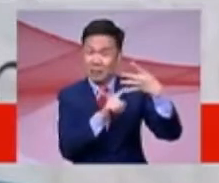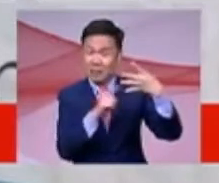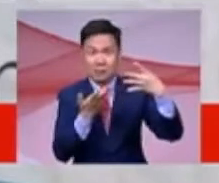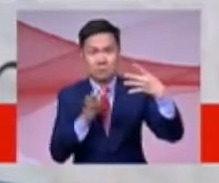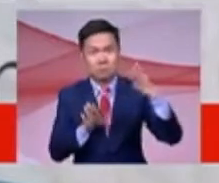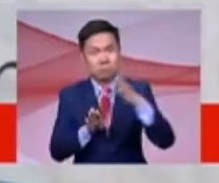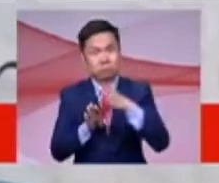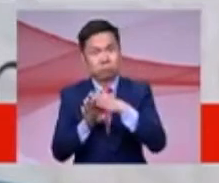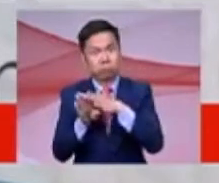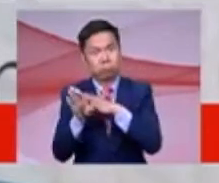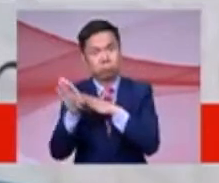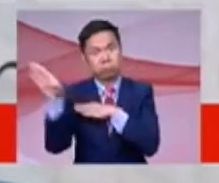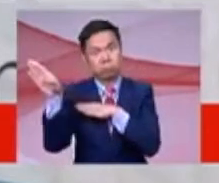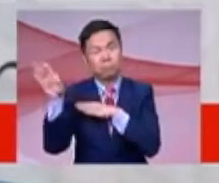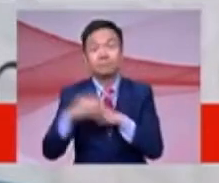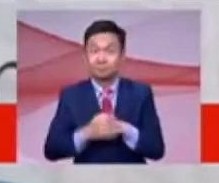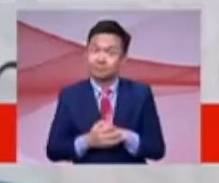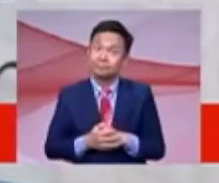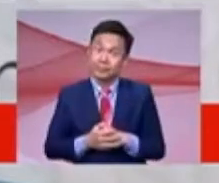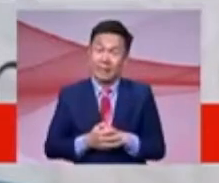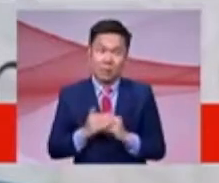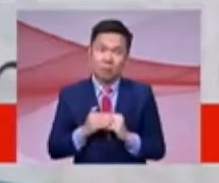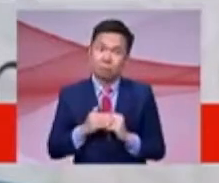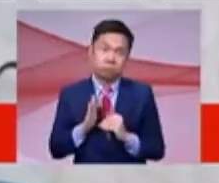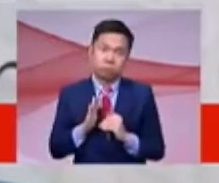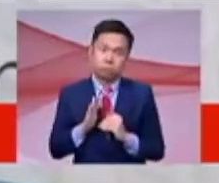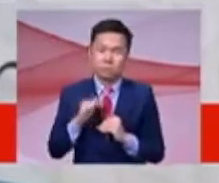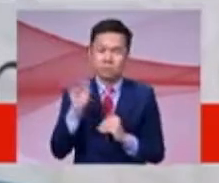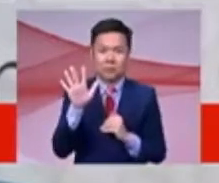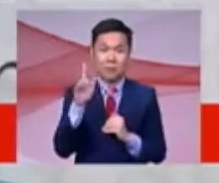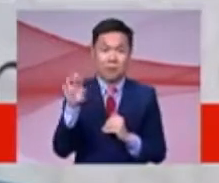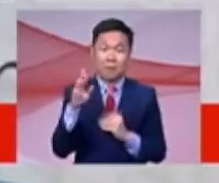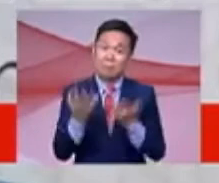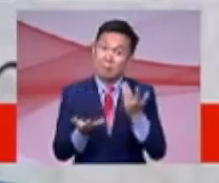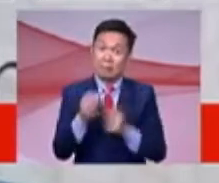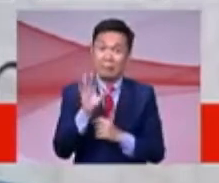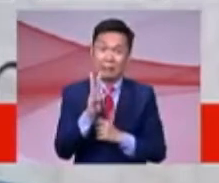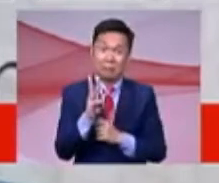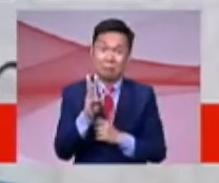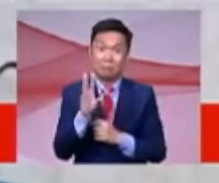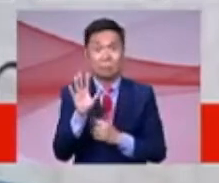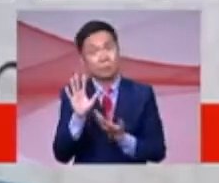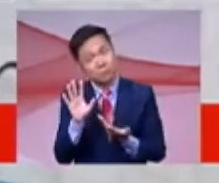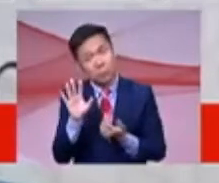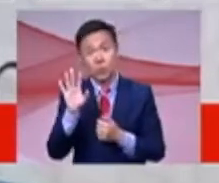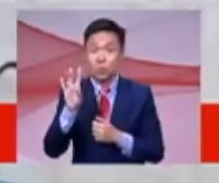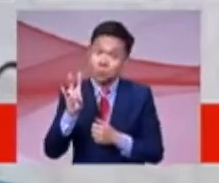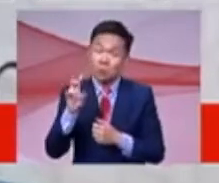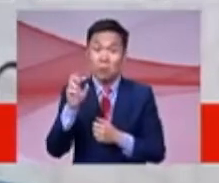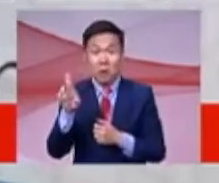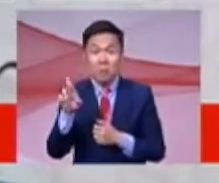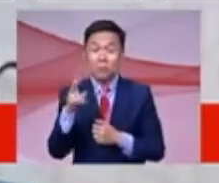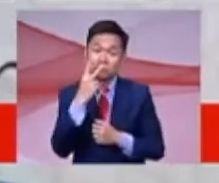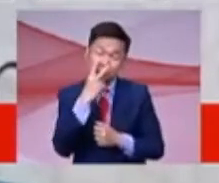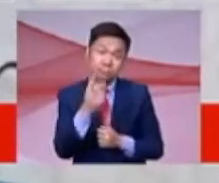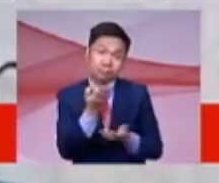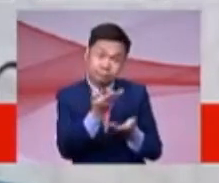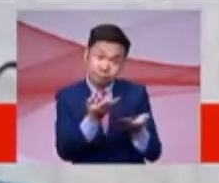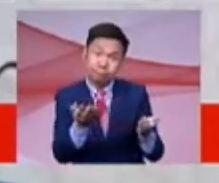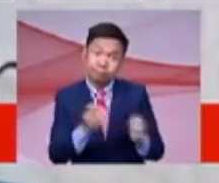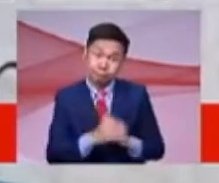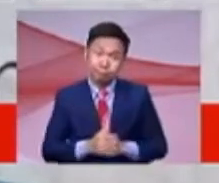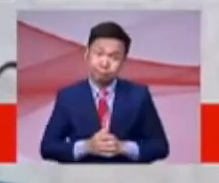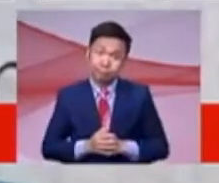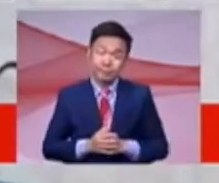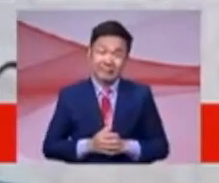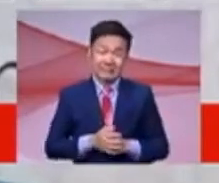semula. Jadi, lebih daripada 5,000, sama ada 6,000, 7,000, bergantung kepada kita. Bergantung